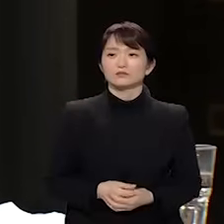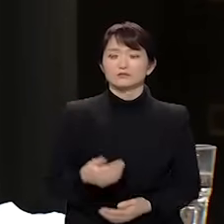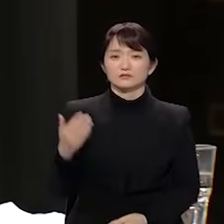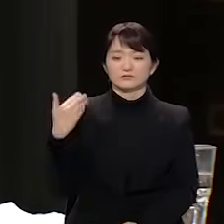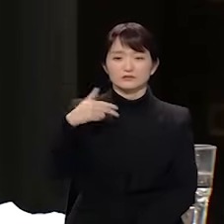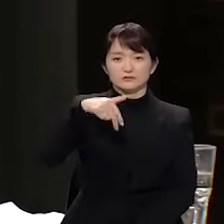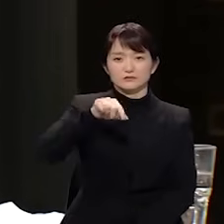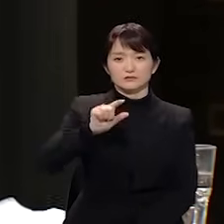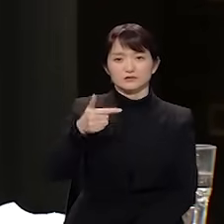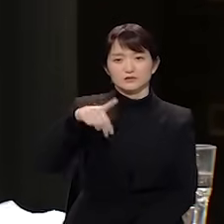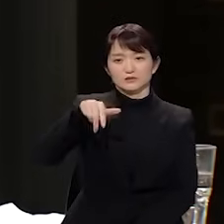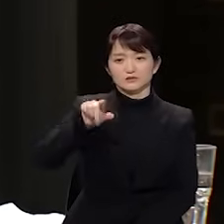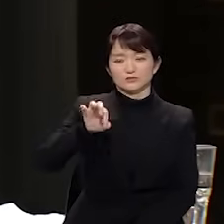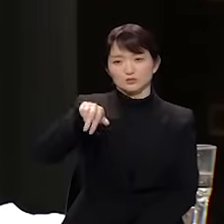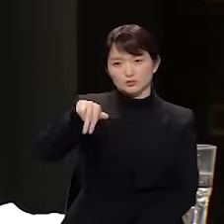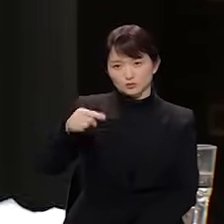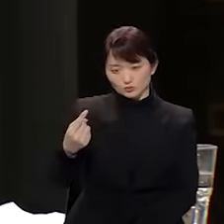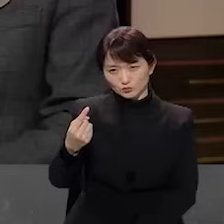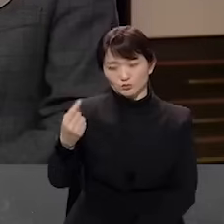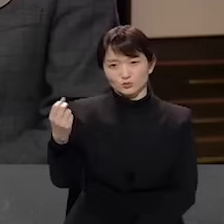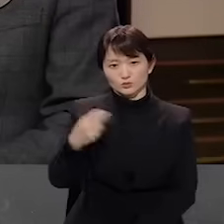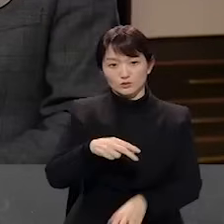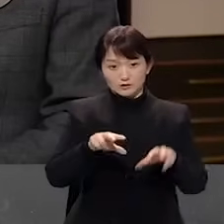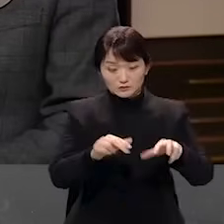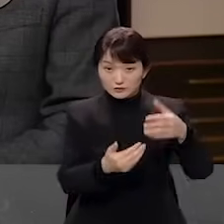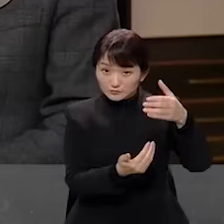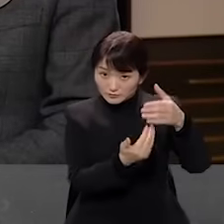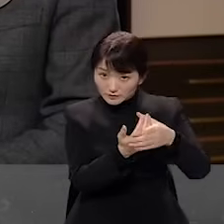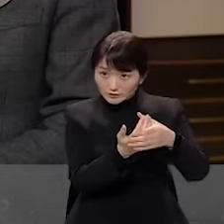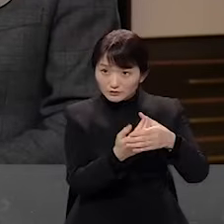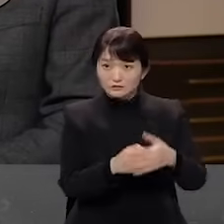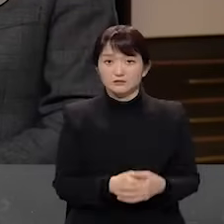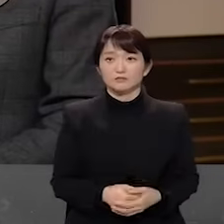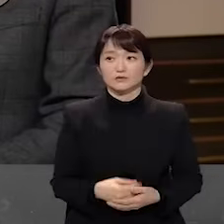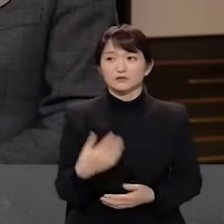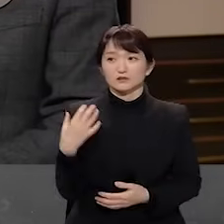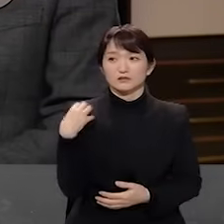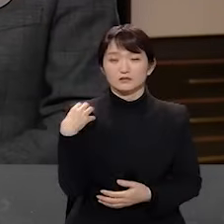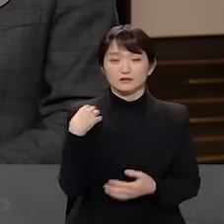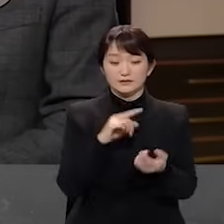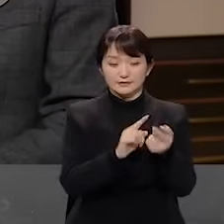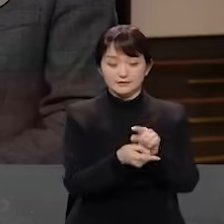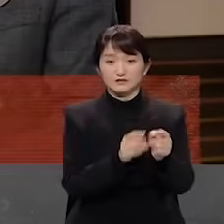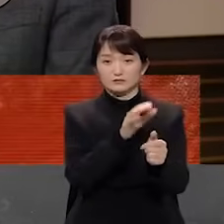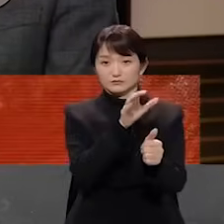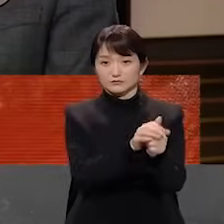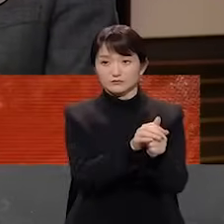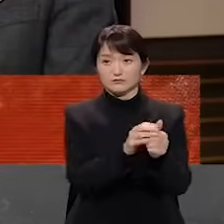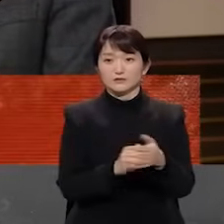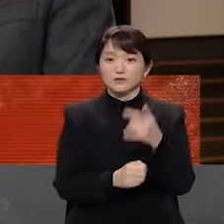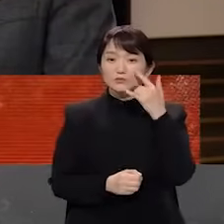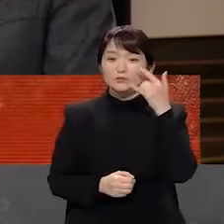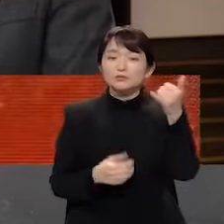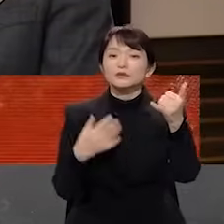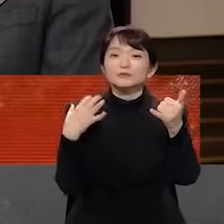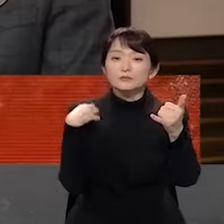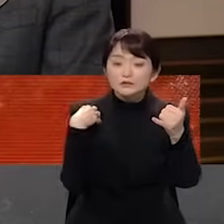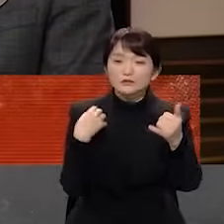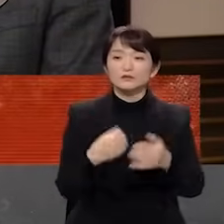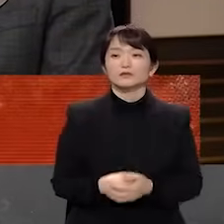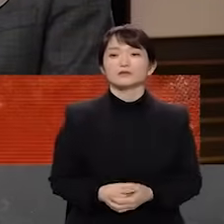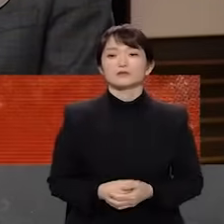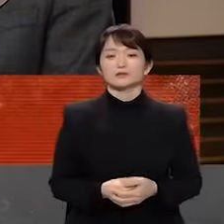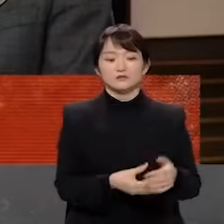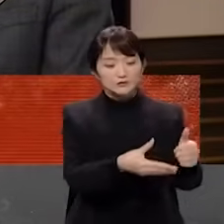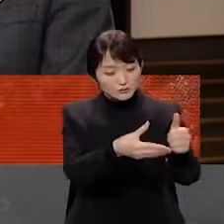때도 그랬고 지금이 케이스에서도 그렇고 그 역할 대행 알바들 예 부모님 역할이